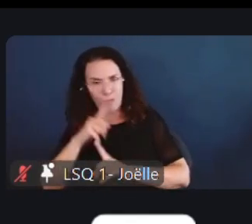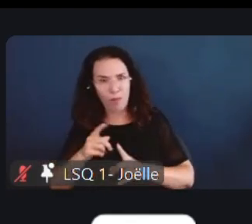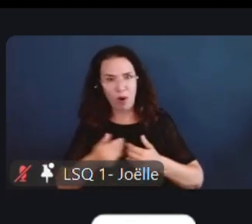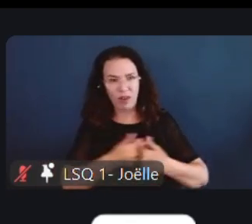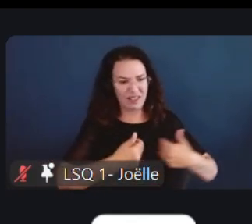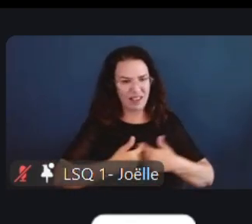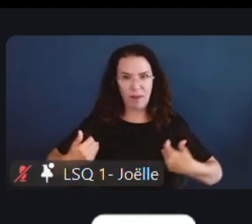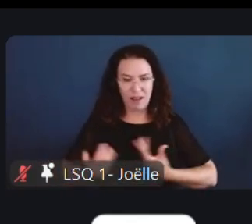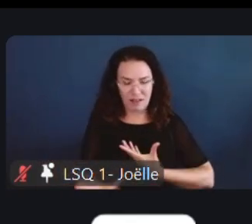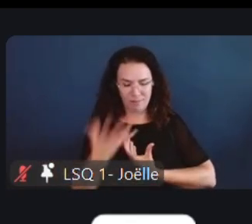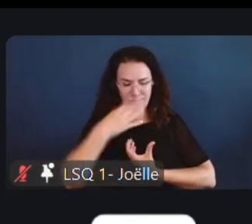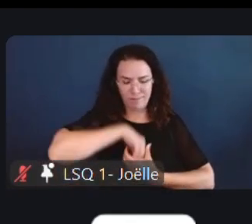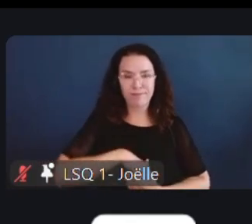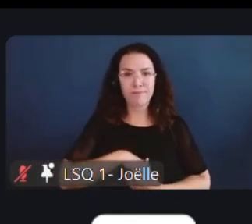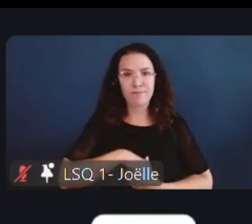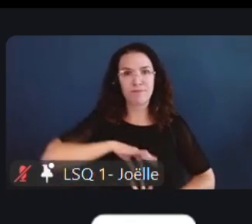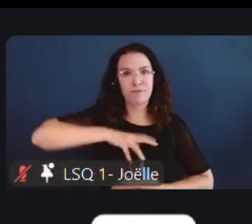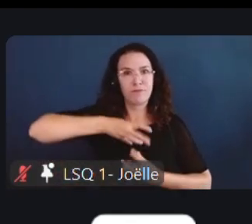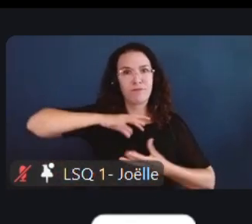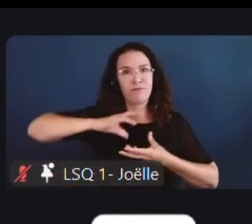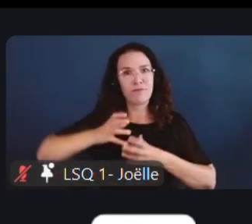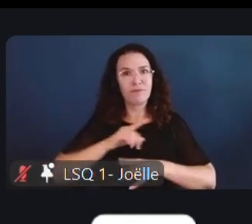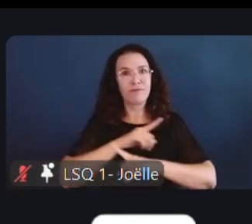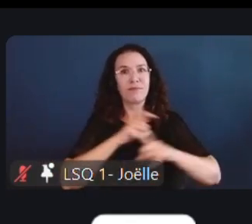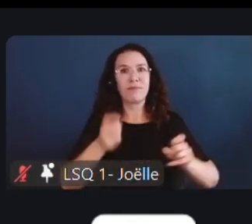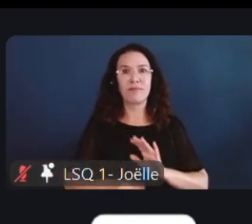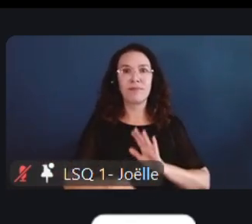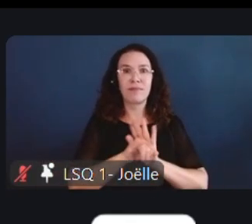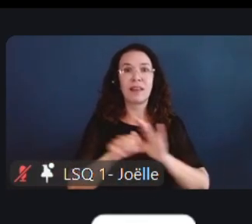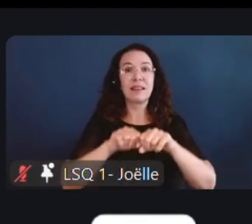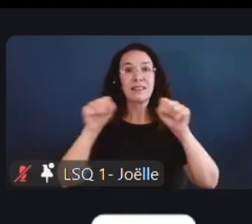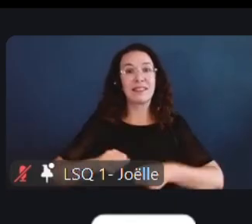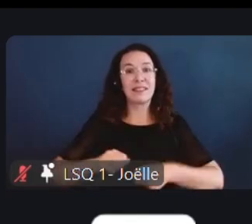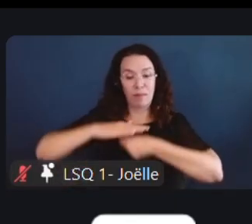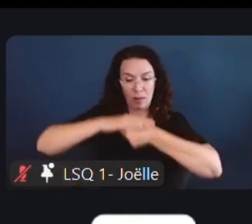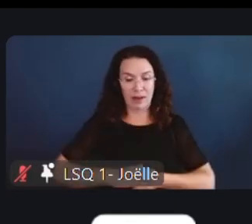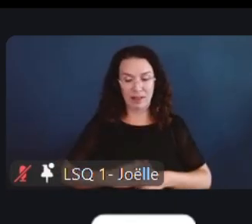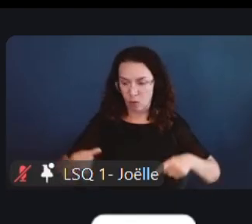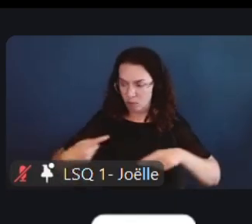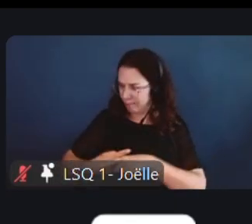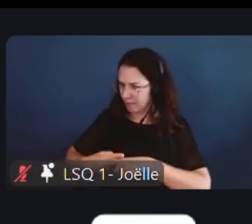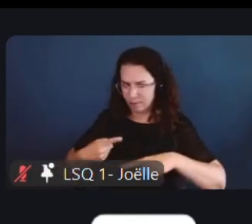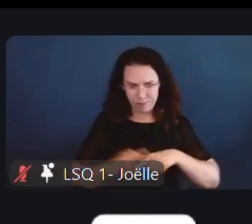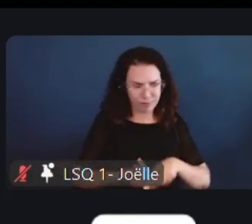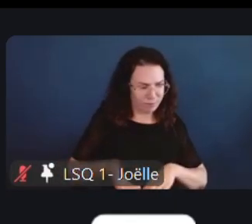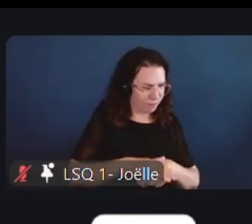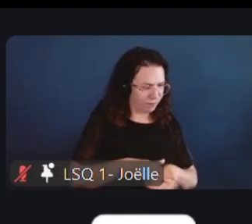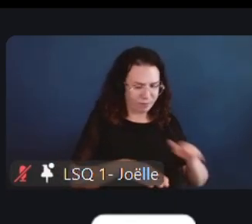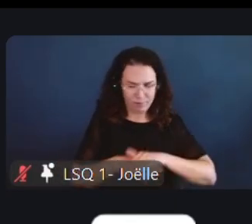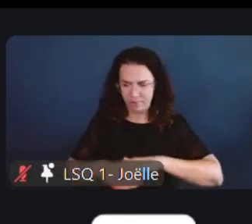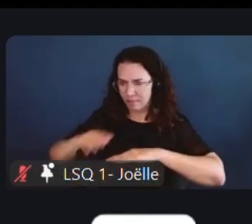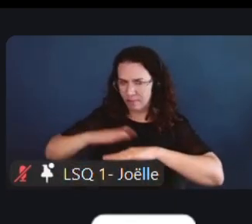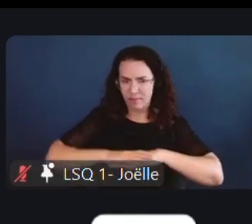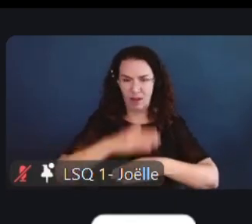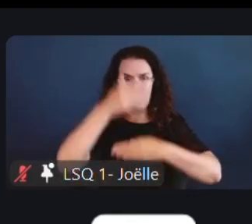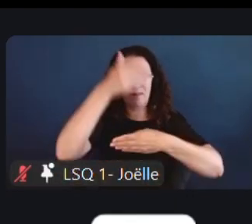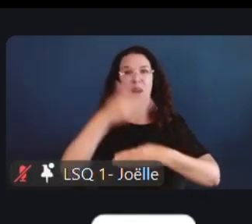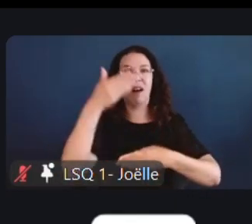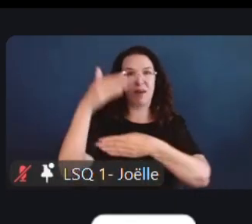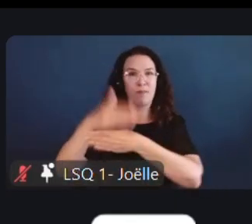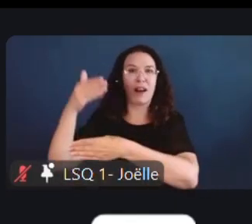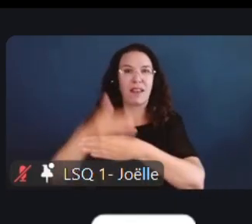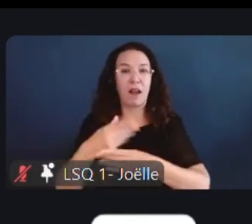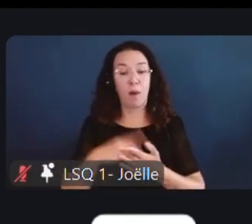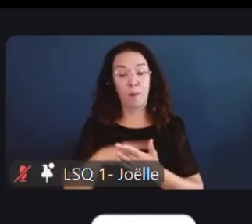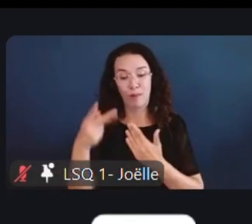ethnoculturelle ou d'autres identités ou expériences. Les systèmes d'oppression s'entrecroisent, créant des barrières uniques. Notre